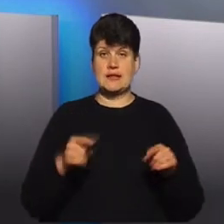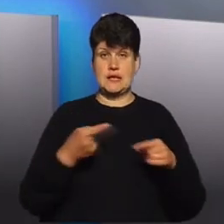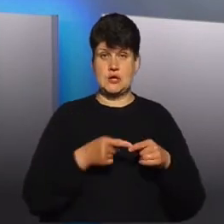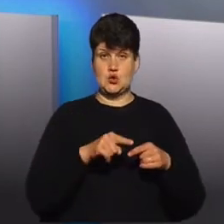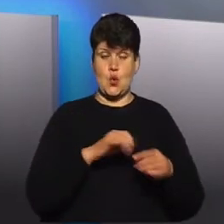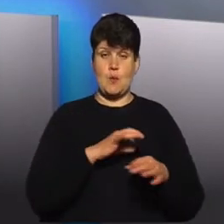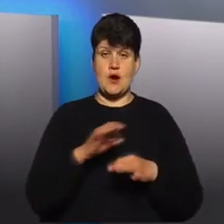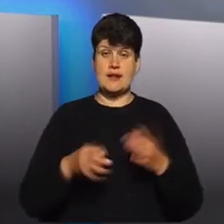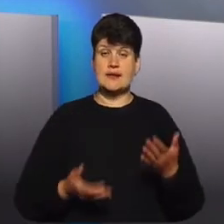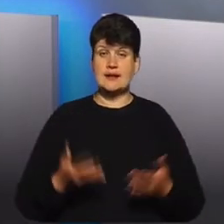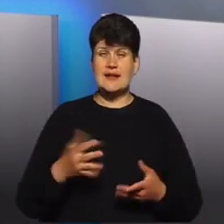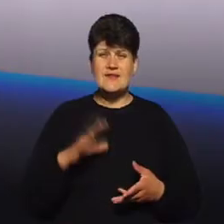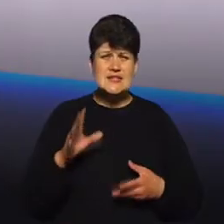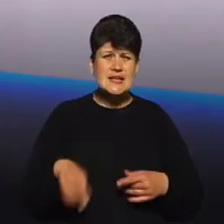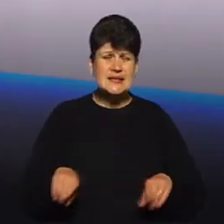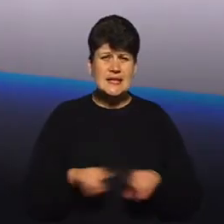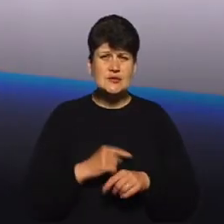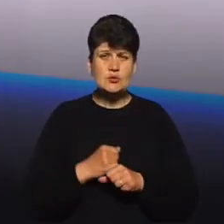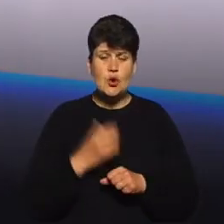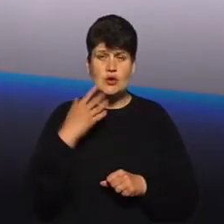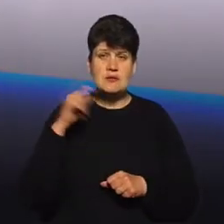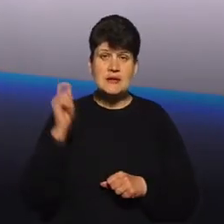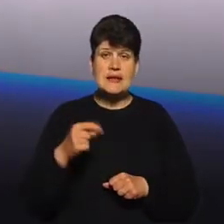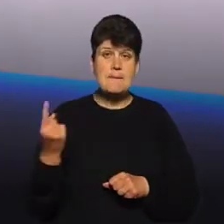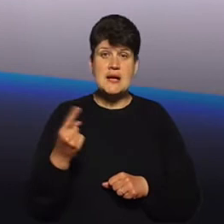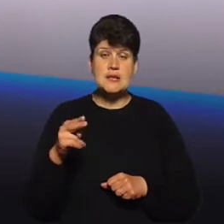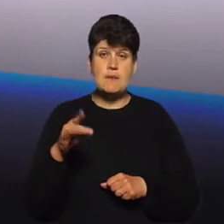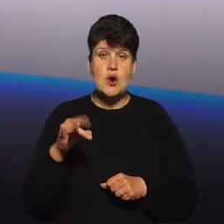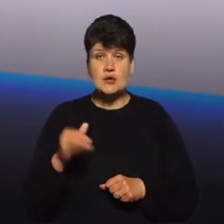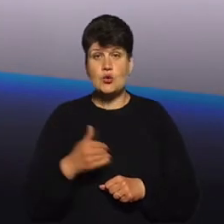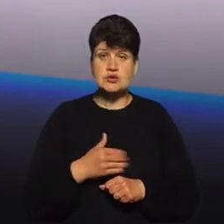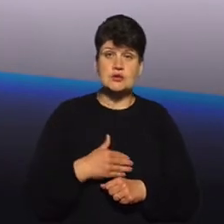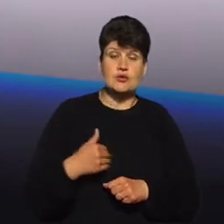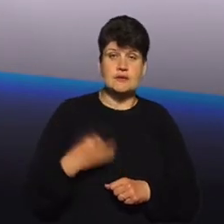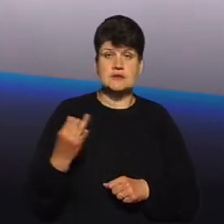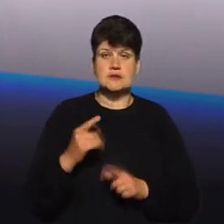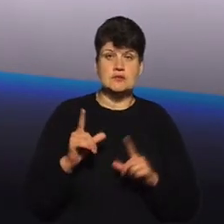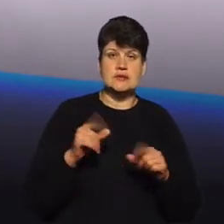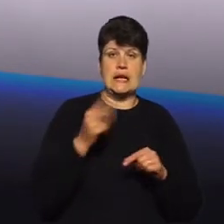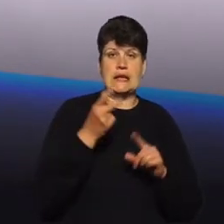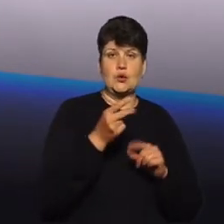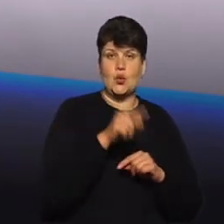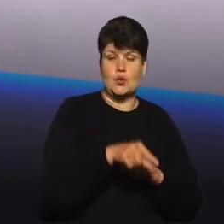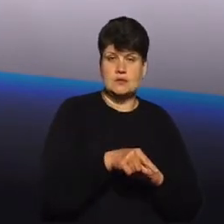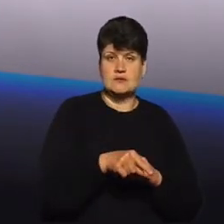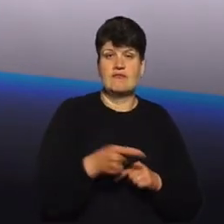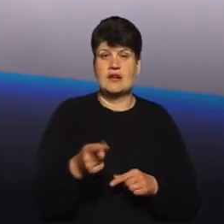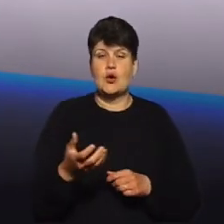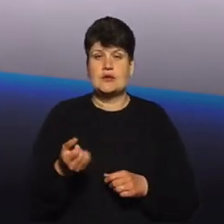зроблено, що коли ви приїхали на перший проєкт, хочете, не хочете, вам стає цікаво відвідати на другий проєкт. Тобто ви, отримуючи різні послуги,